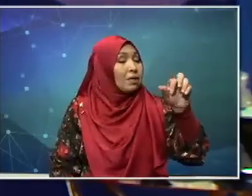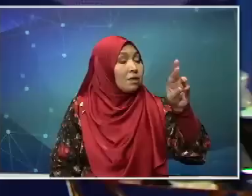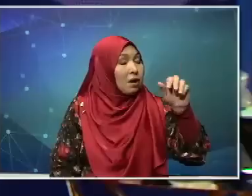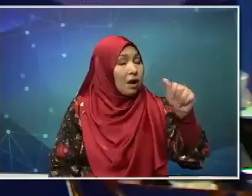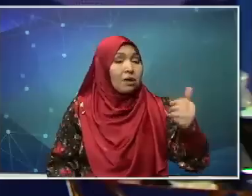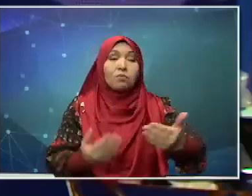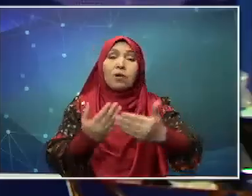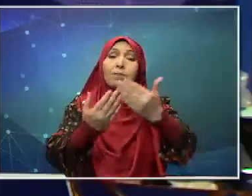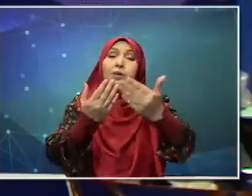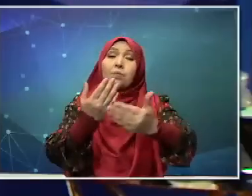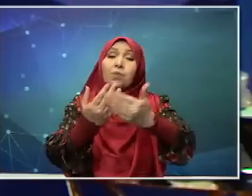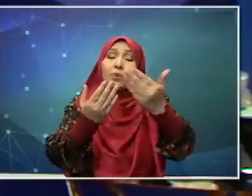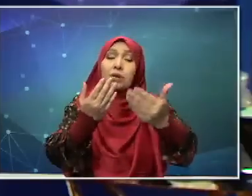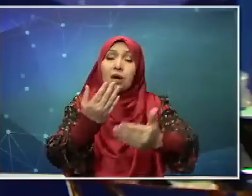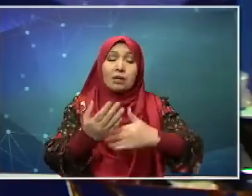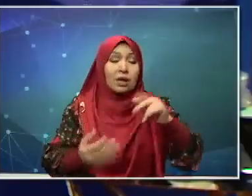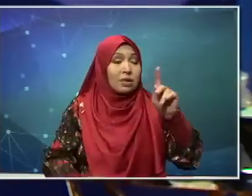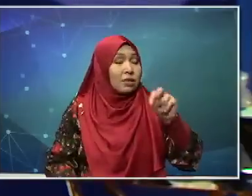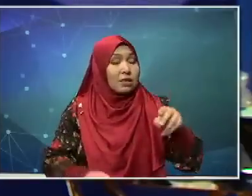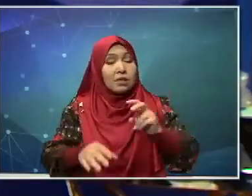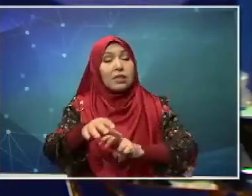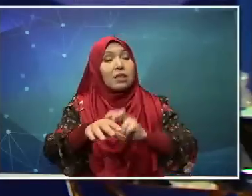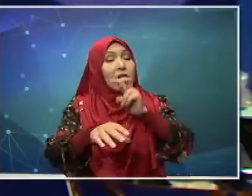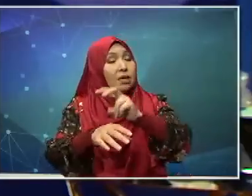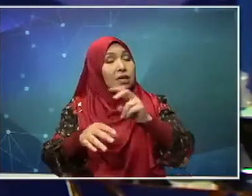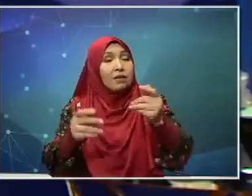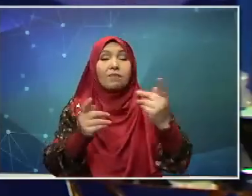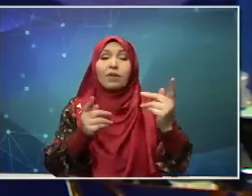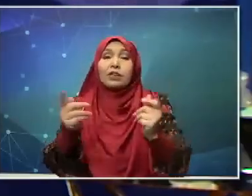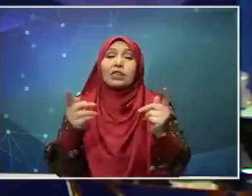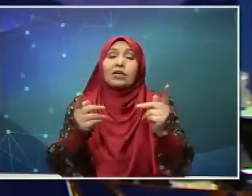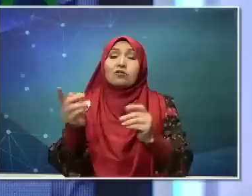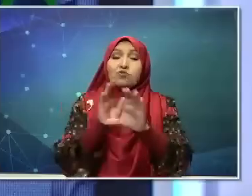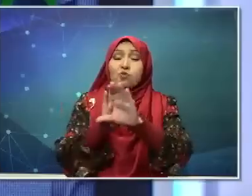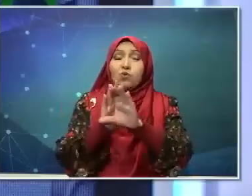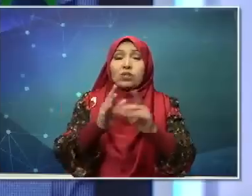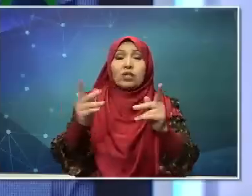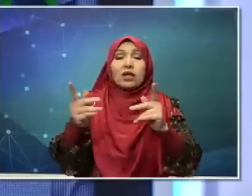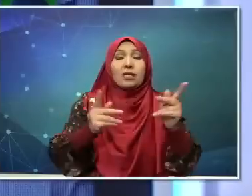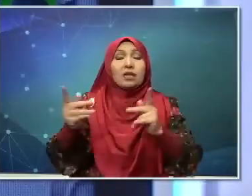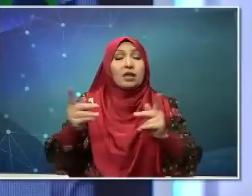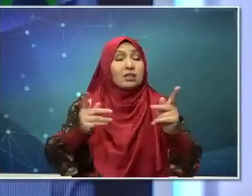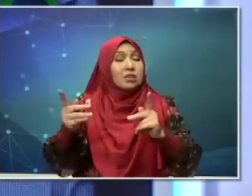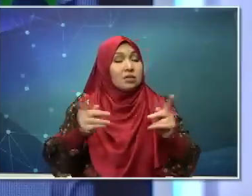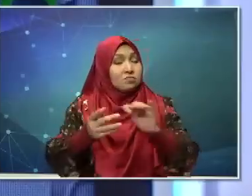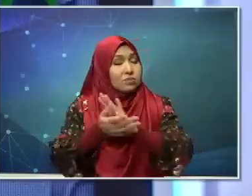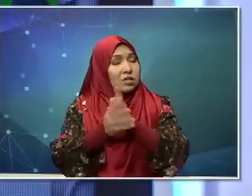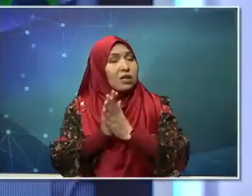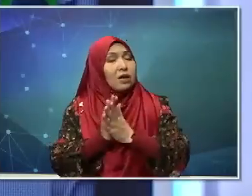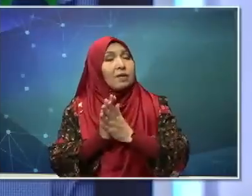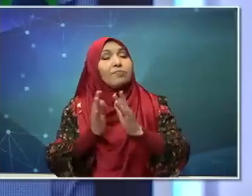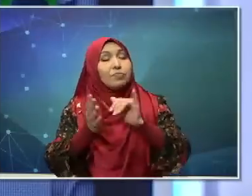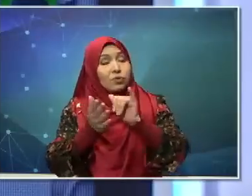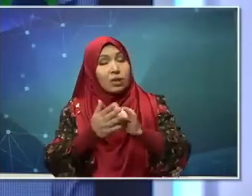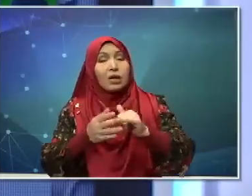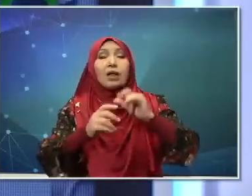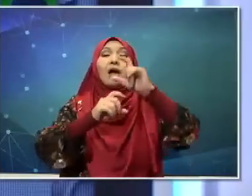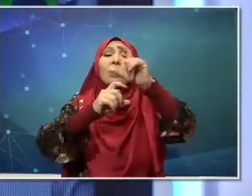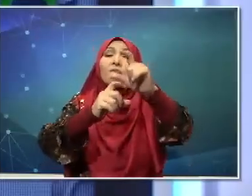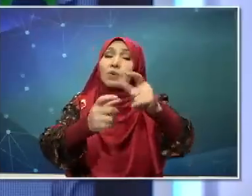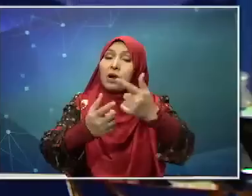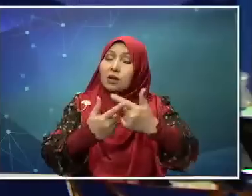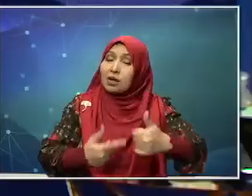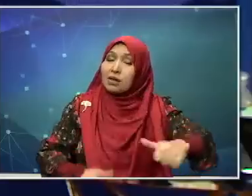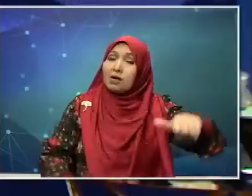Allah mudahkan kita naik kita sewaktu Bude duduk dengan itu adalah anugerah daripada